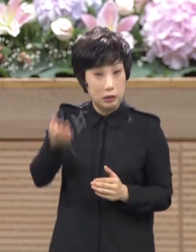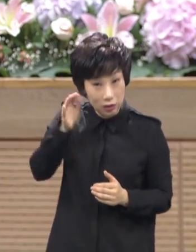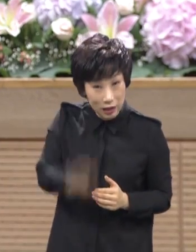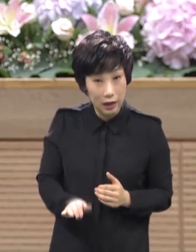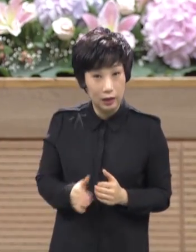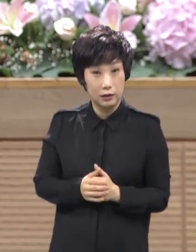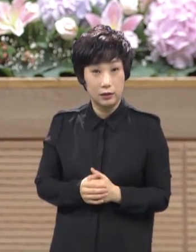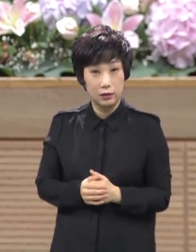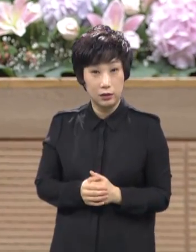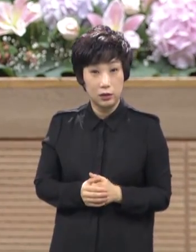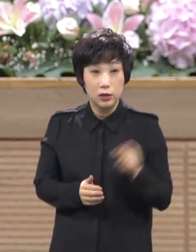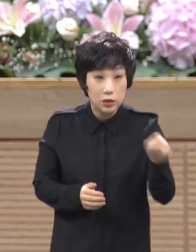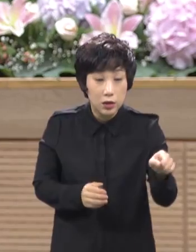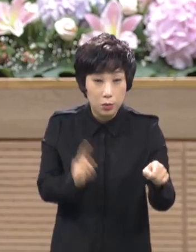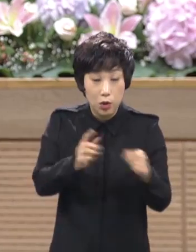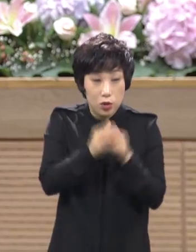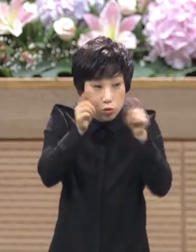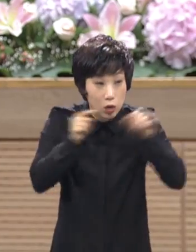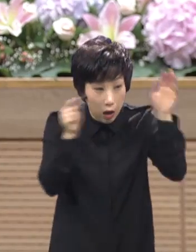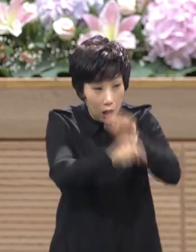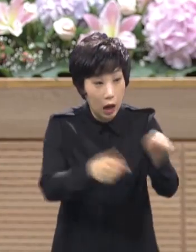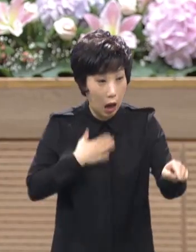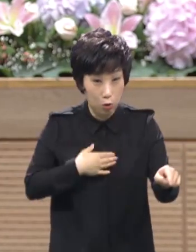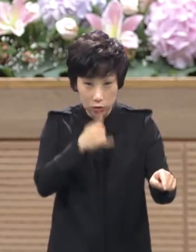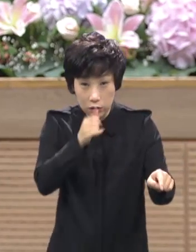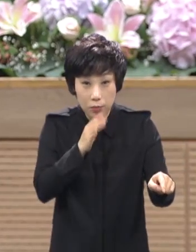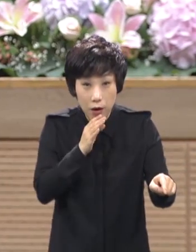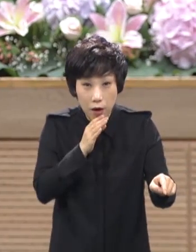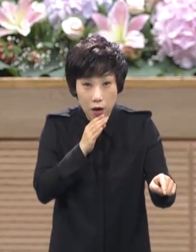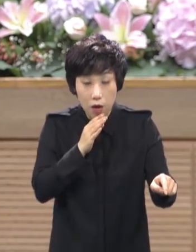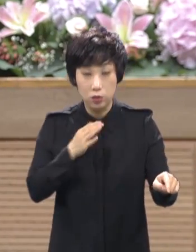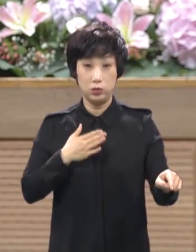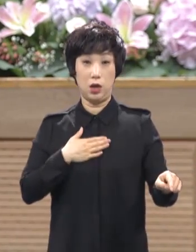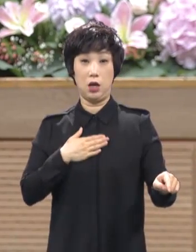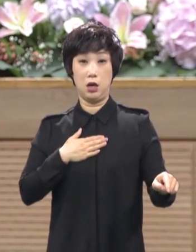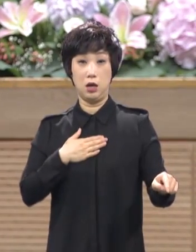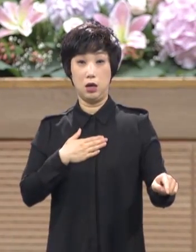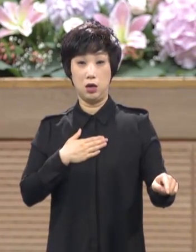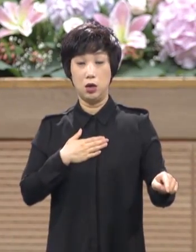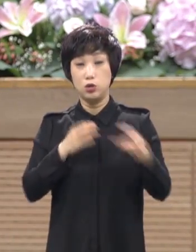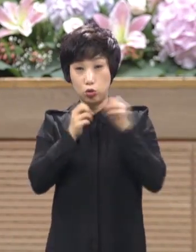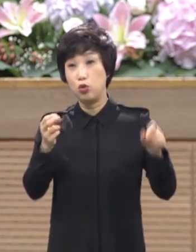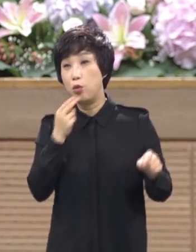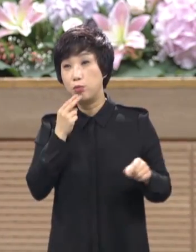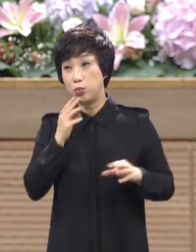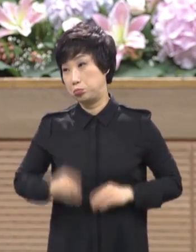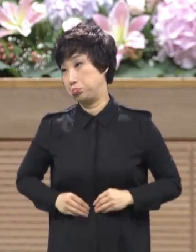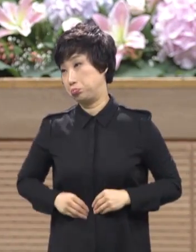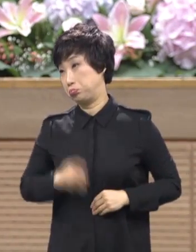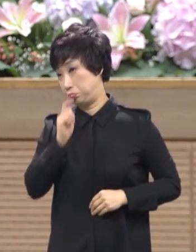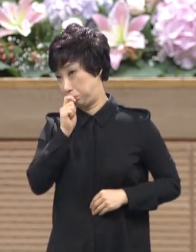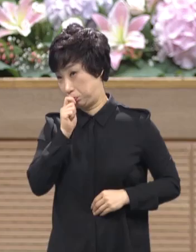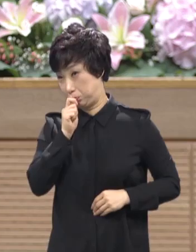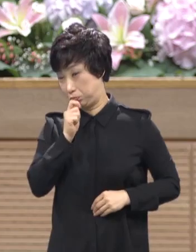그러나 저 사람이 지옥 가는 걸 빨리 알면서도 전도를 하지